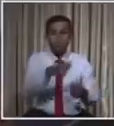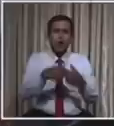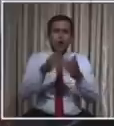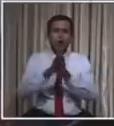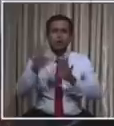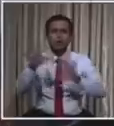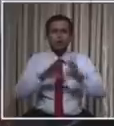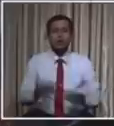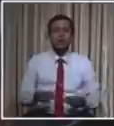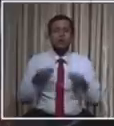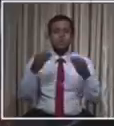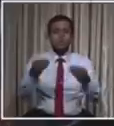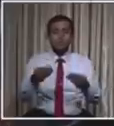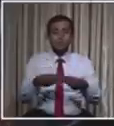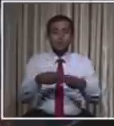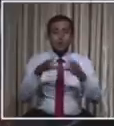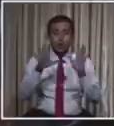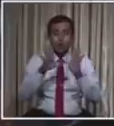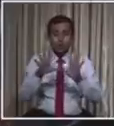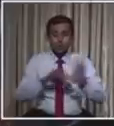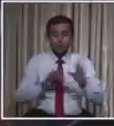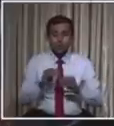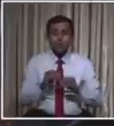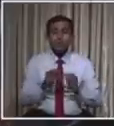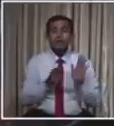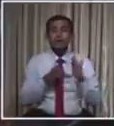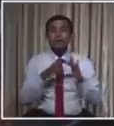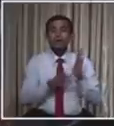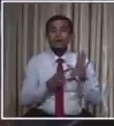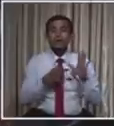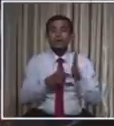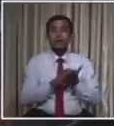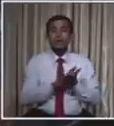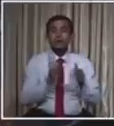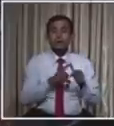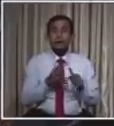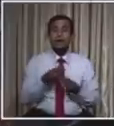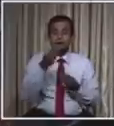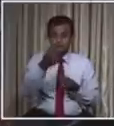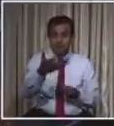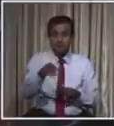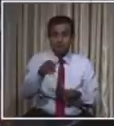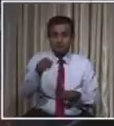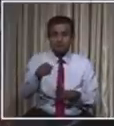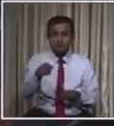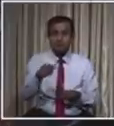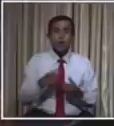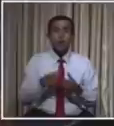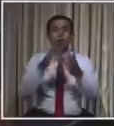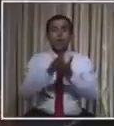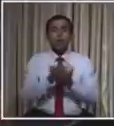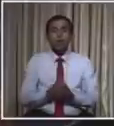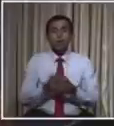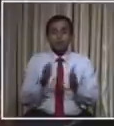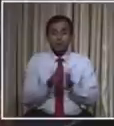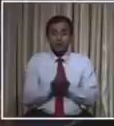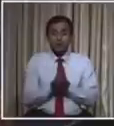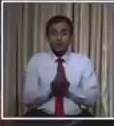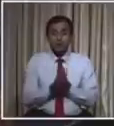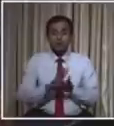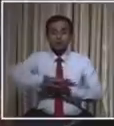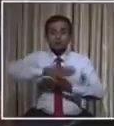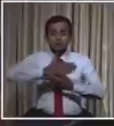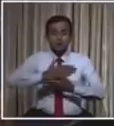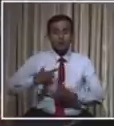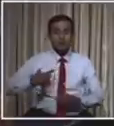තොරතුරු ලබා දීපු ඒ සියලු තොරතුරු නිලන්ත ජයවර්ධන මහත්තයට ලබා දීලා තියෙද්දි ඒ සියල්ල එක්ක ලැප්ටොප්